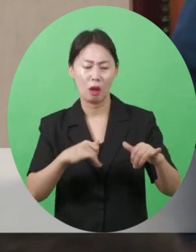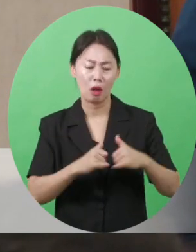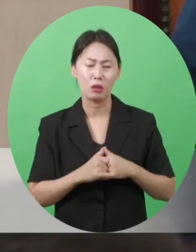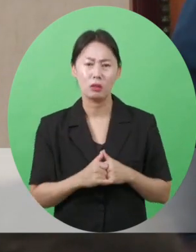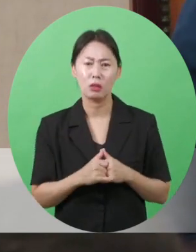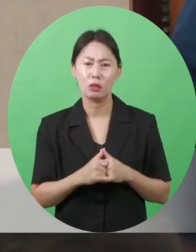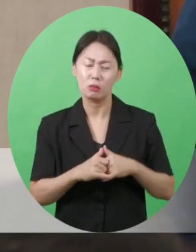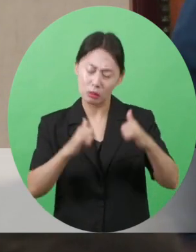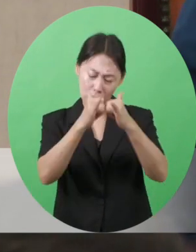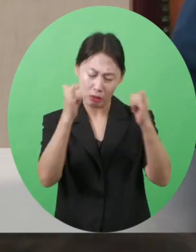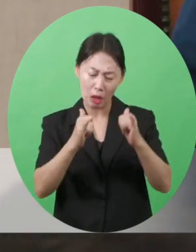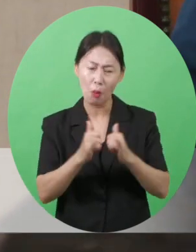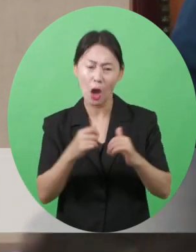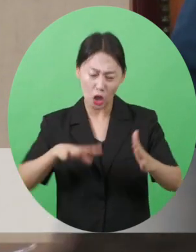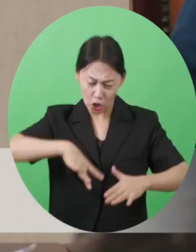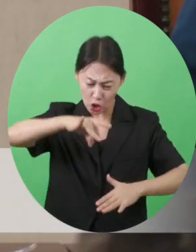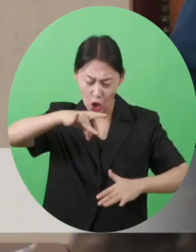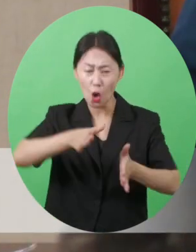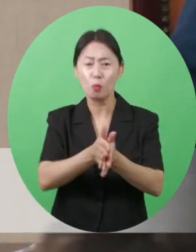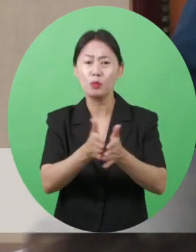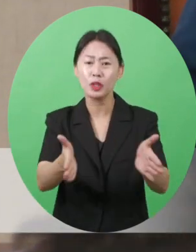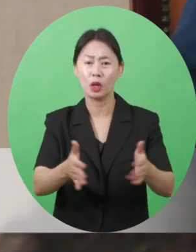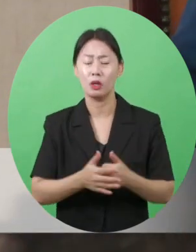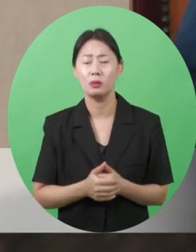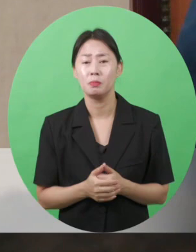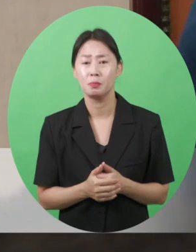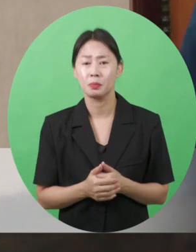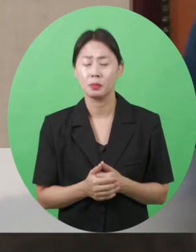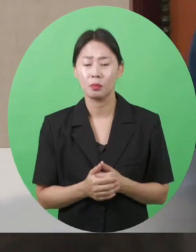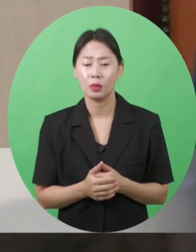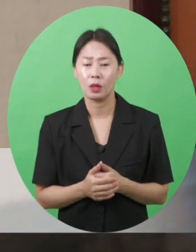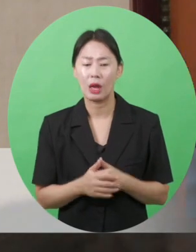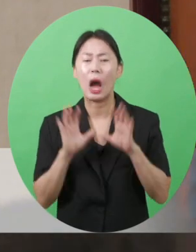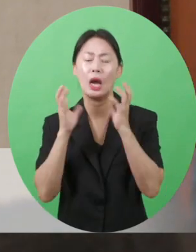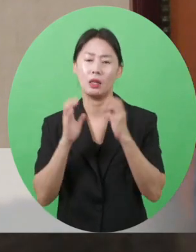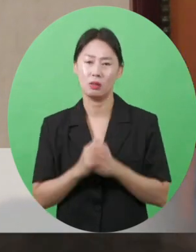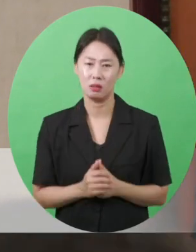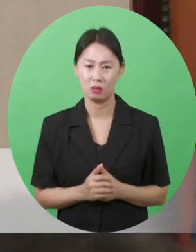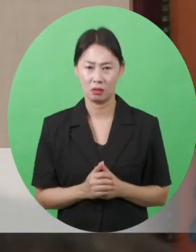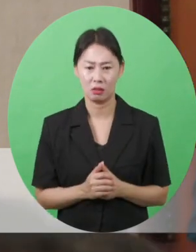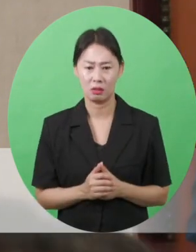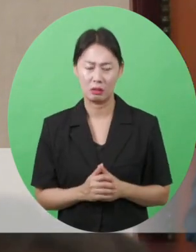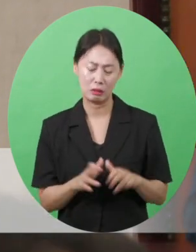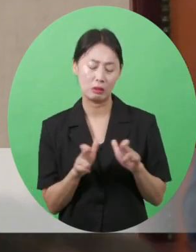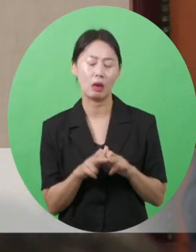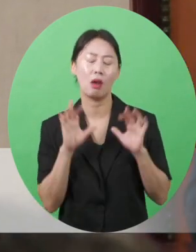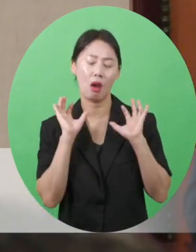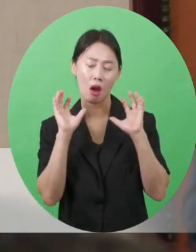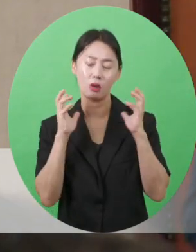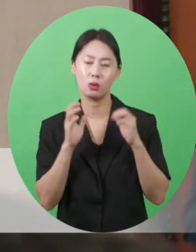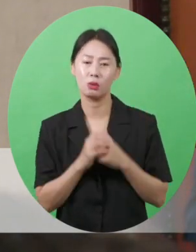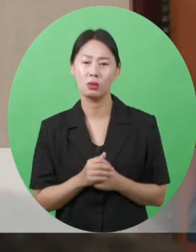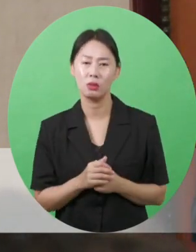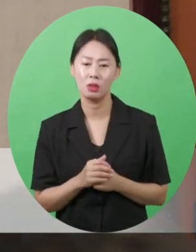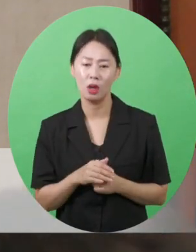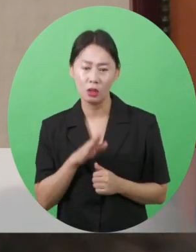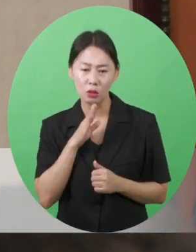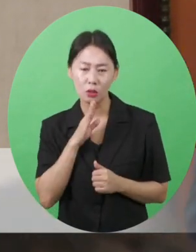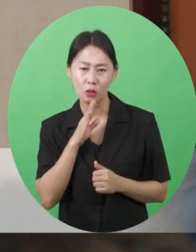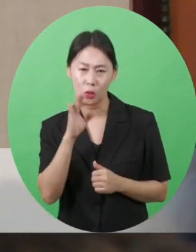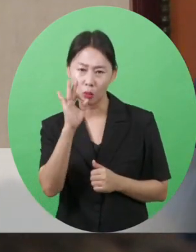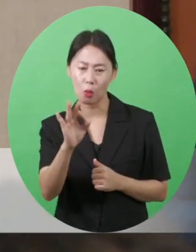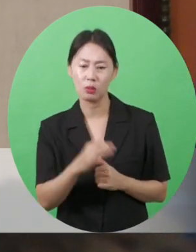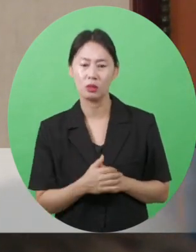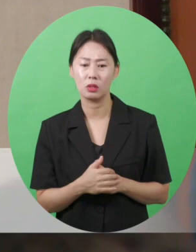초년생들 이들을 대상으로 하는 부분들이 많고요. 또 아동 장애 아동 같은 경우도 실제로 저희는